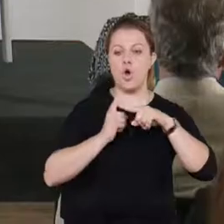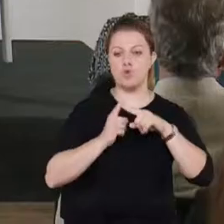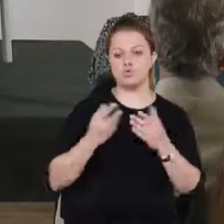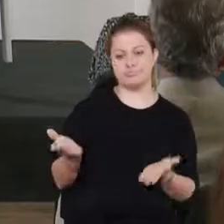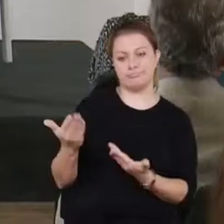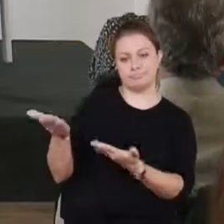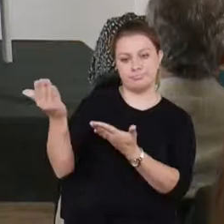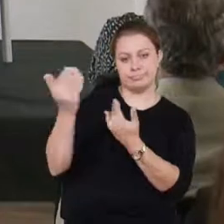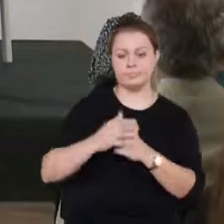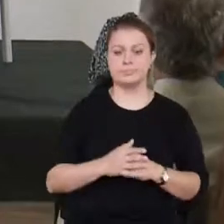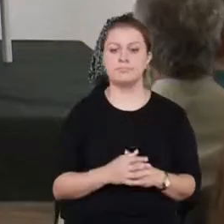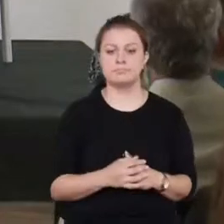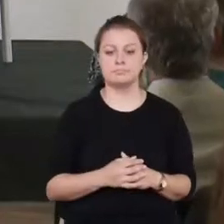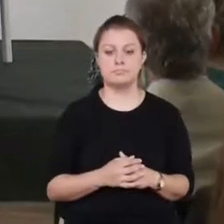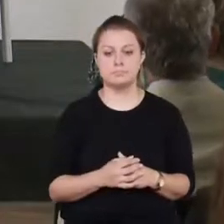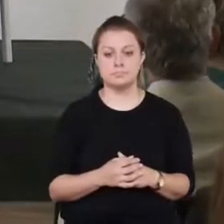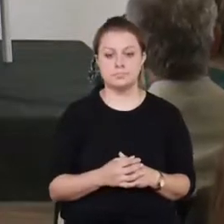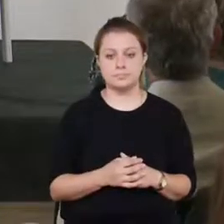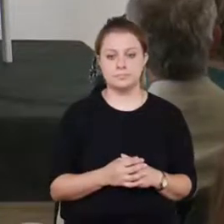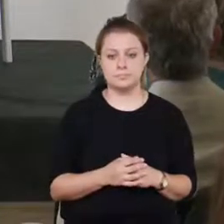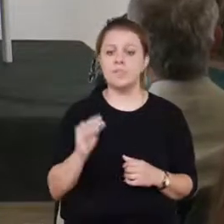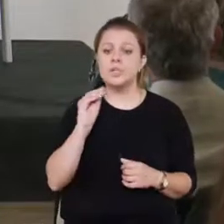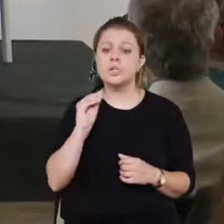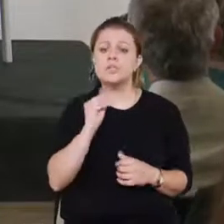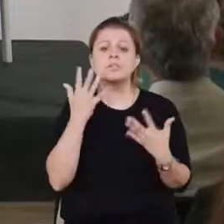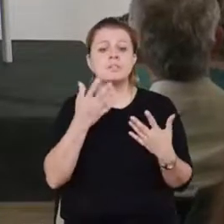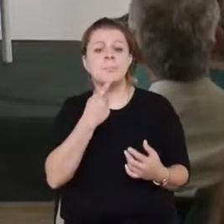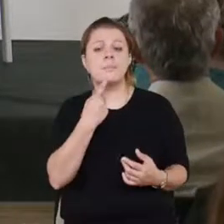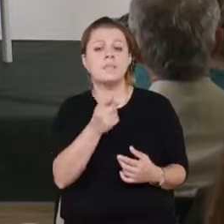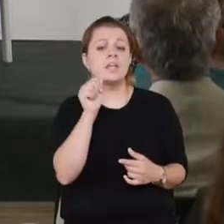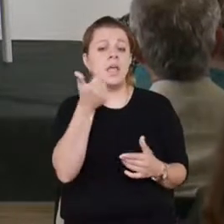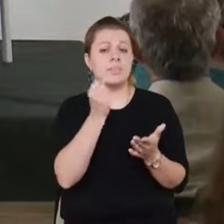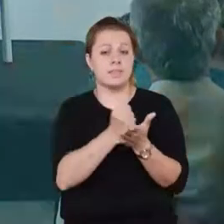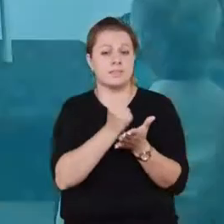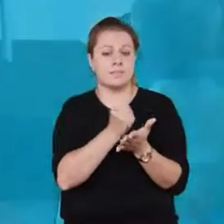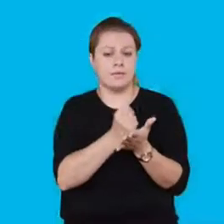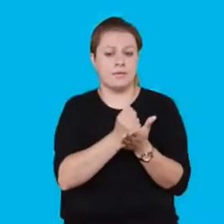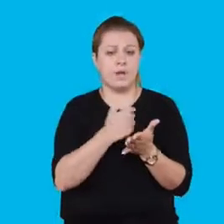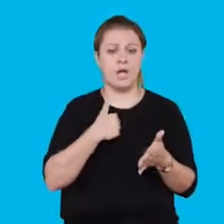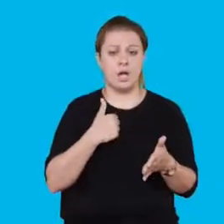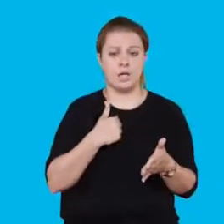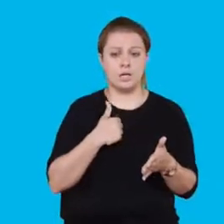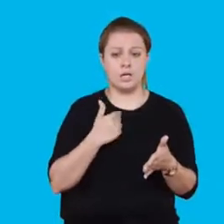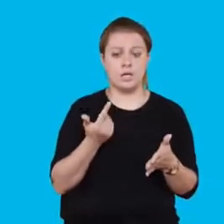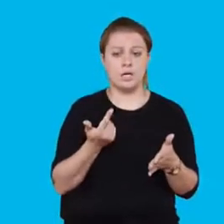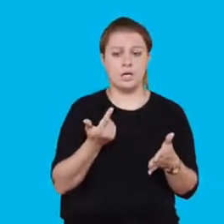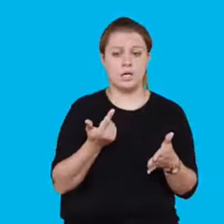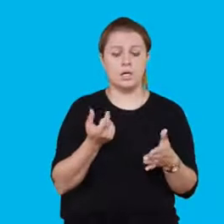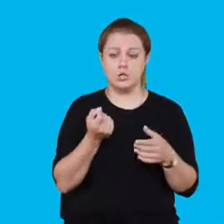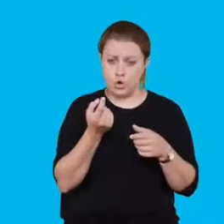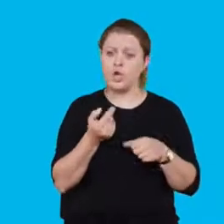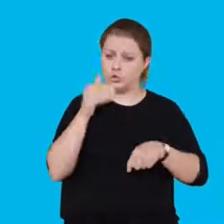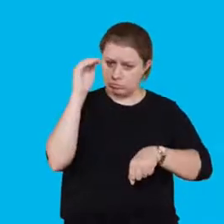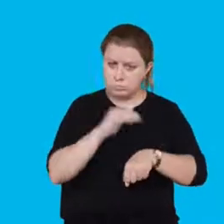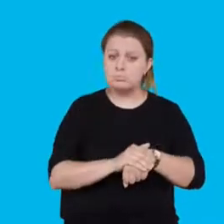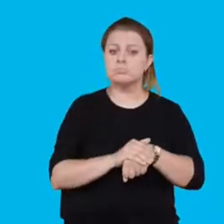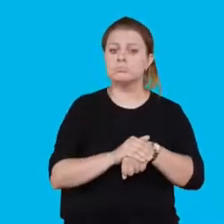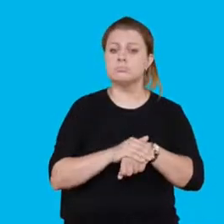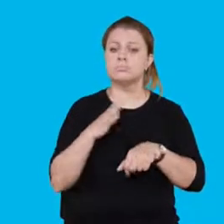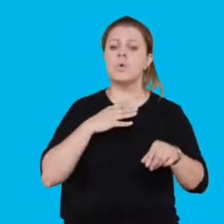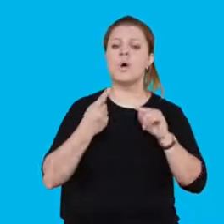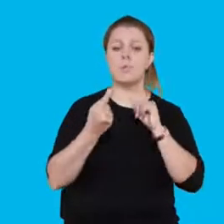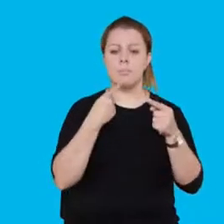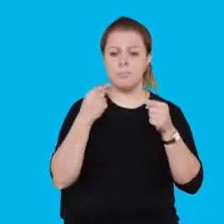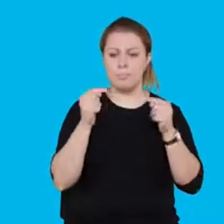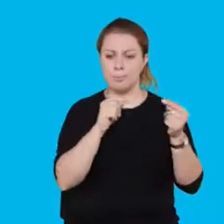historii. Jeśli wolno jeszcze dodać, ja się zgadzam z tym, co powiedział Adam, ale jeśli wolno jeszcze dodać, bo to też jest